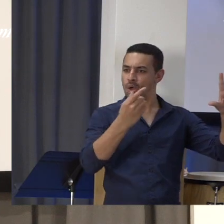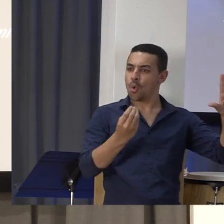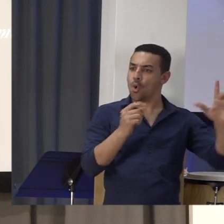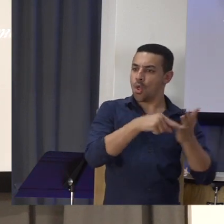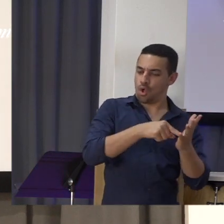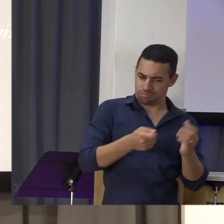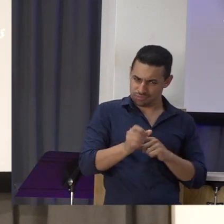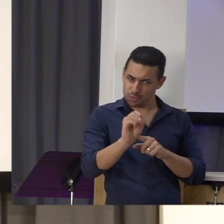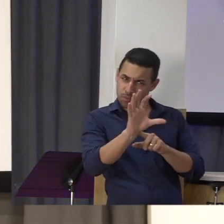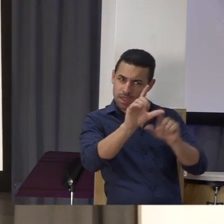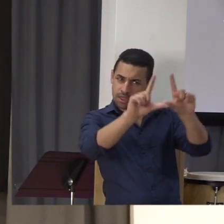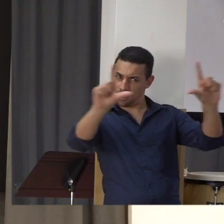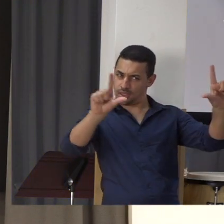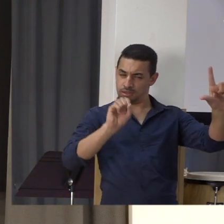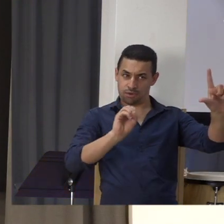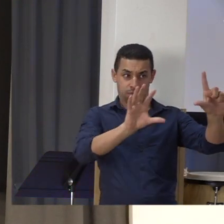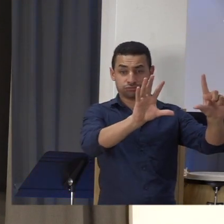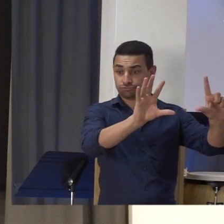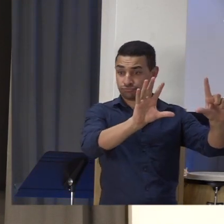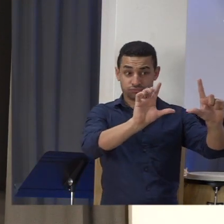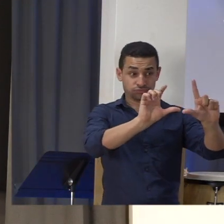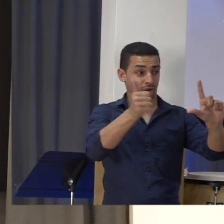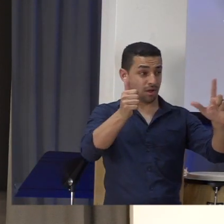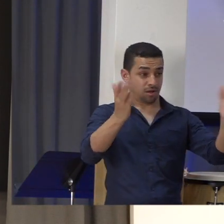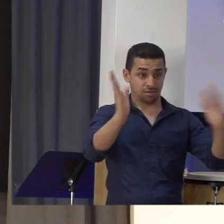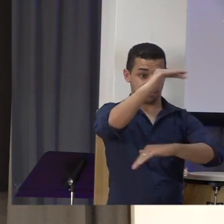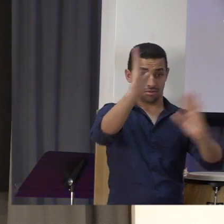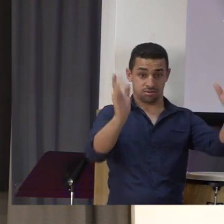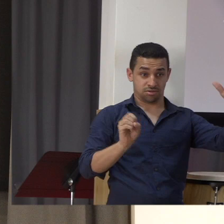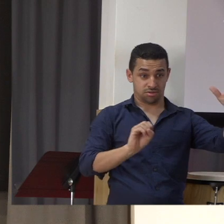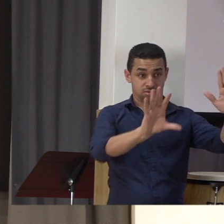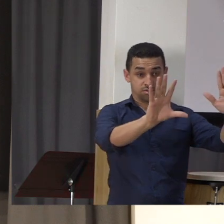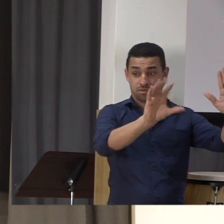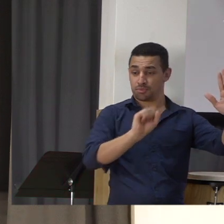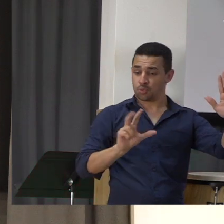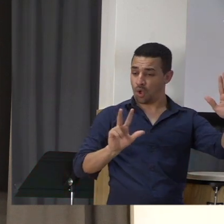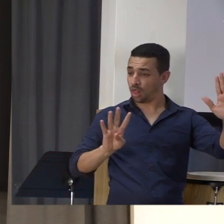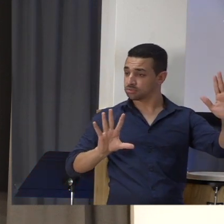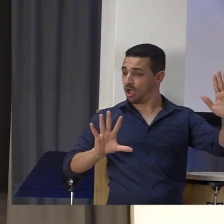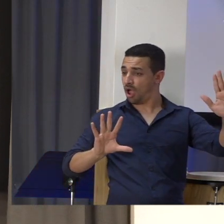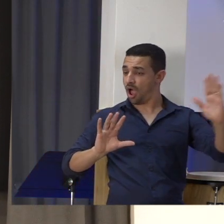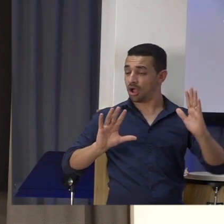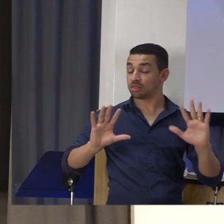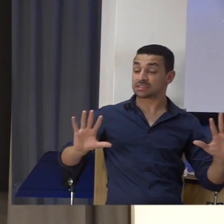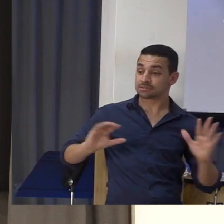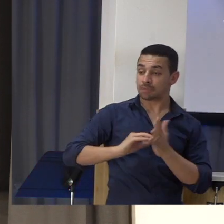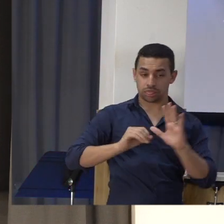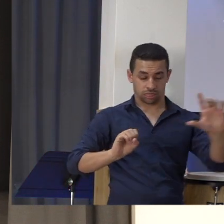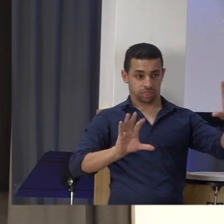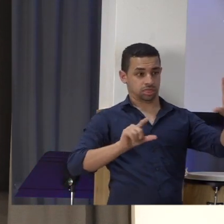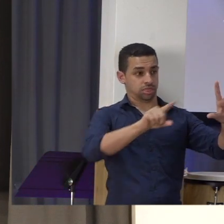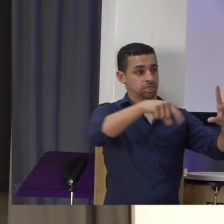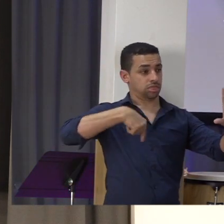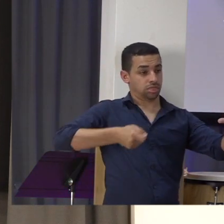Sa capacité d'éclairage s'arrête dans un rayon de 3, 4, 5, allez, 10 mètres, même